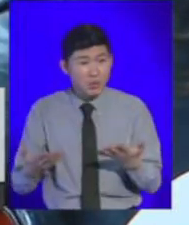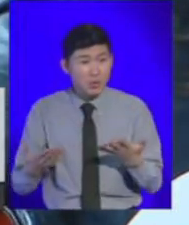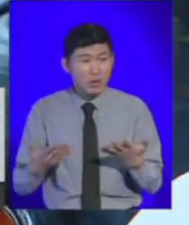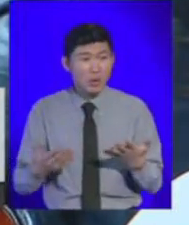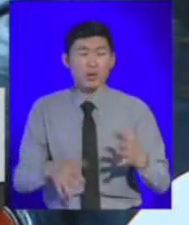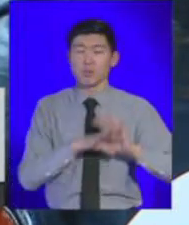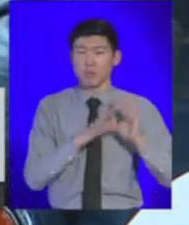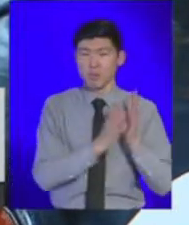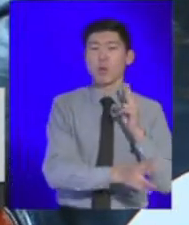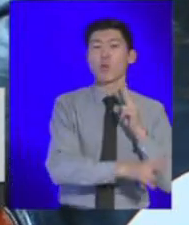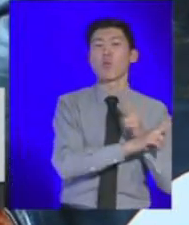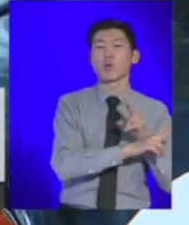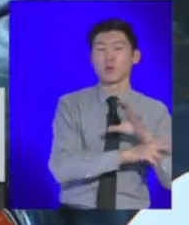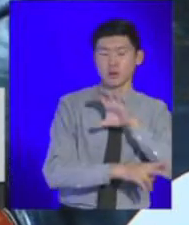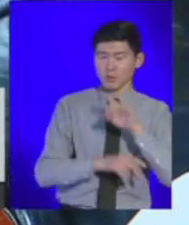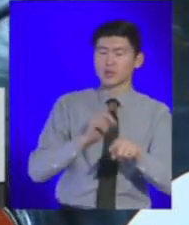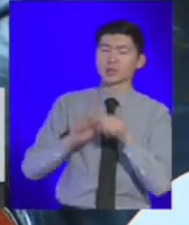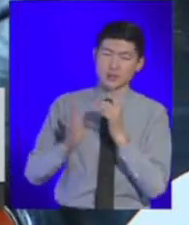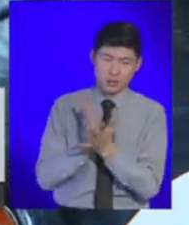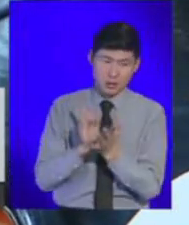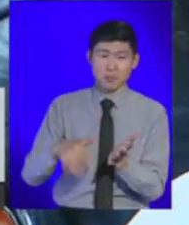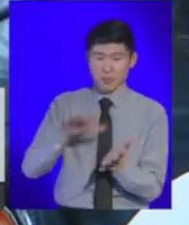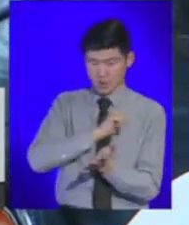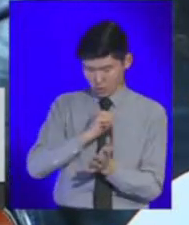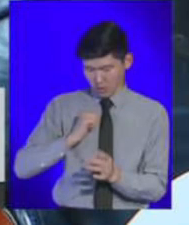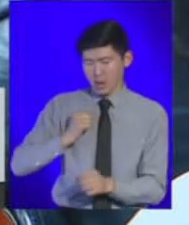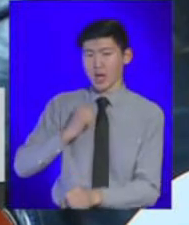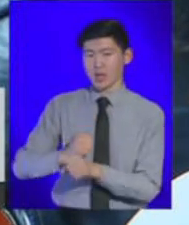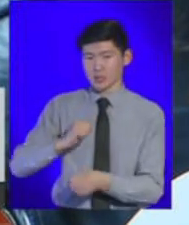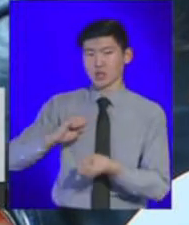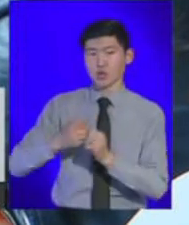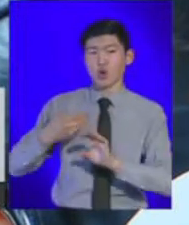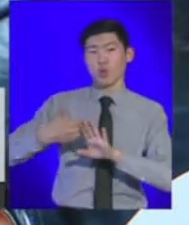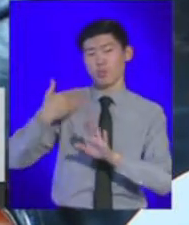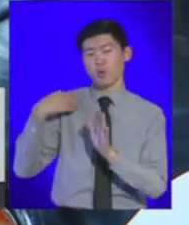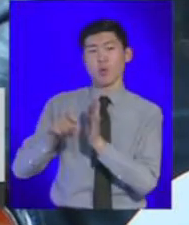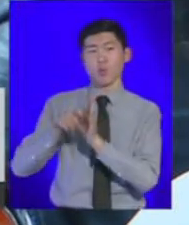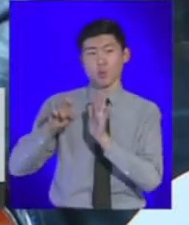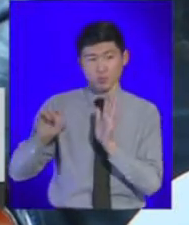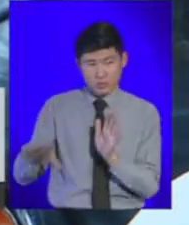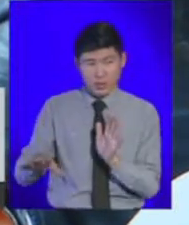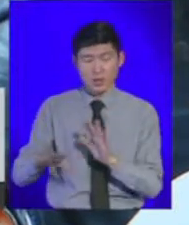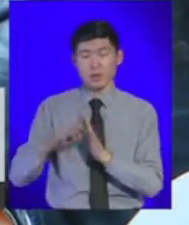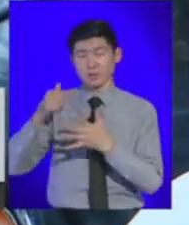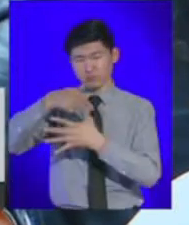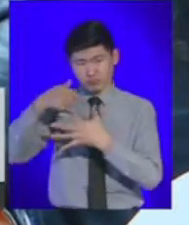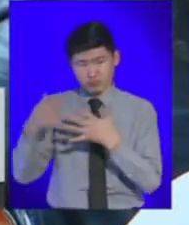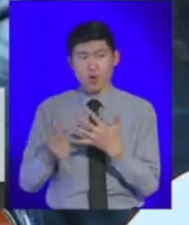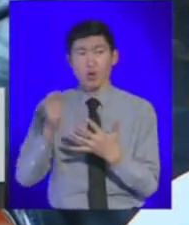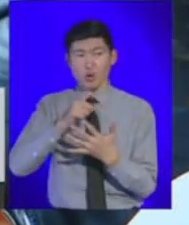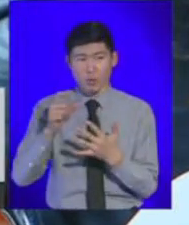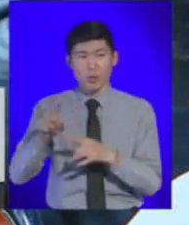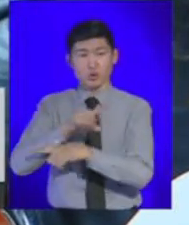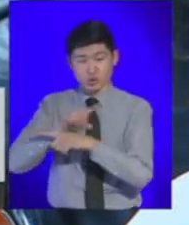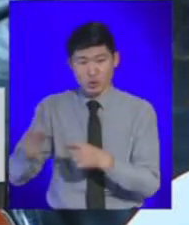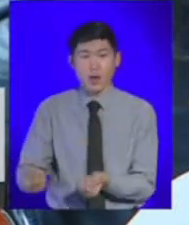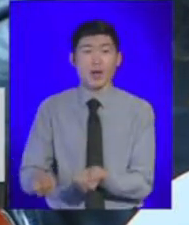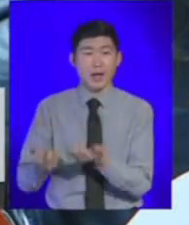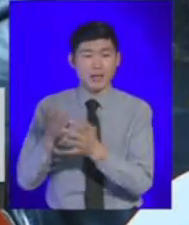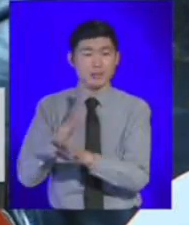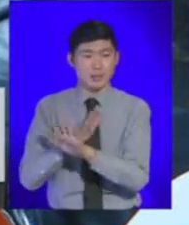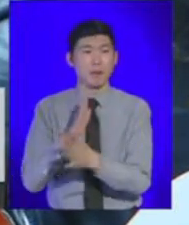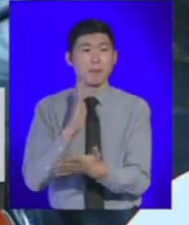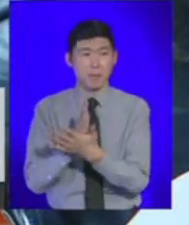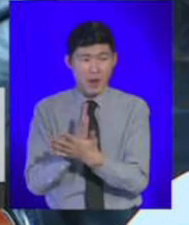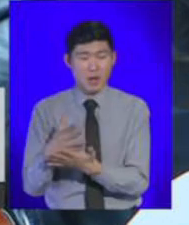шалгаг ямар ч гэсэн бид нөр өөрийнхөө хэмжээнд ажиллая хийгээд өнгөрсөн хугацаанд ингээд ийм хүмүүс төр ингээд ийм зөрчил гарцсан байна гэдэг бид нар өөрийнхөө